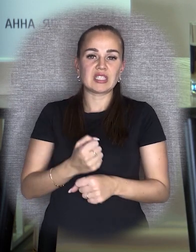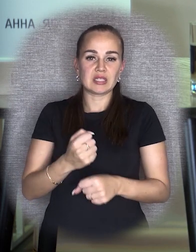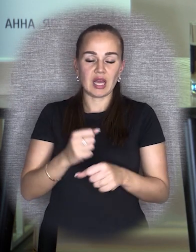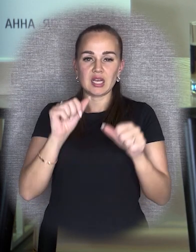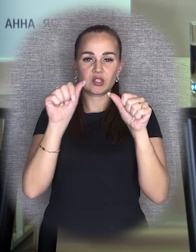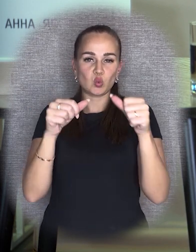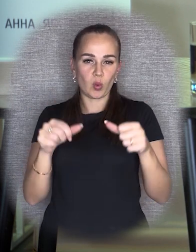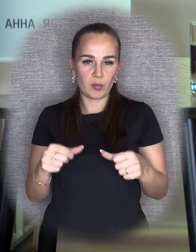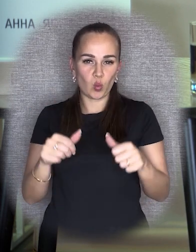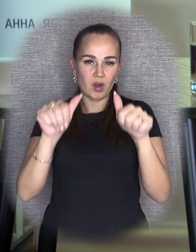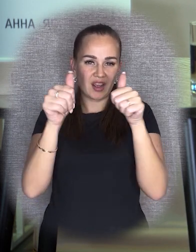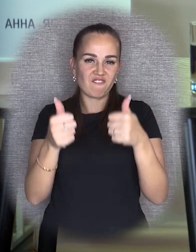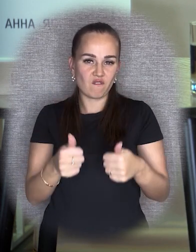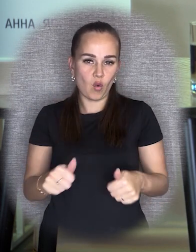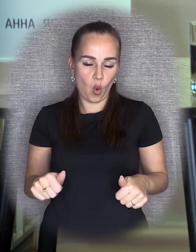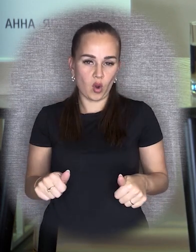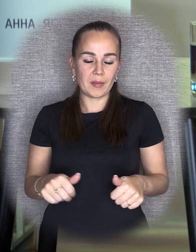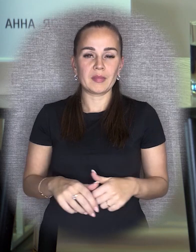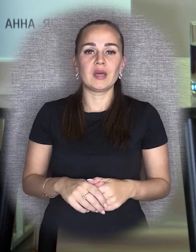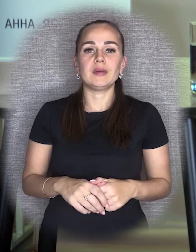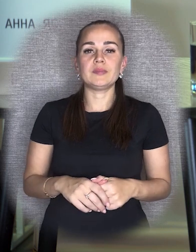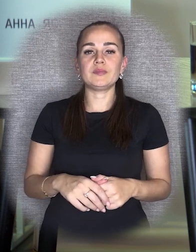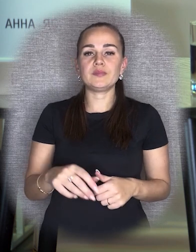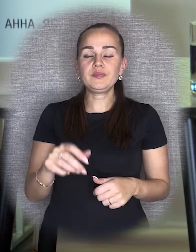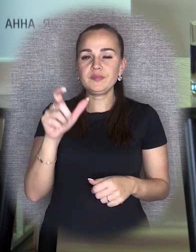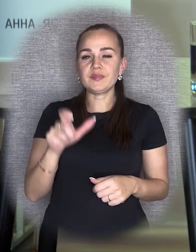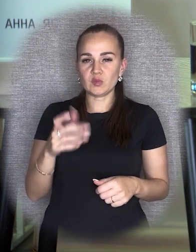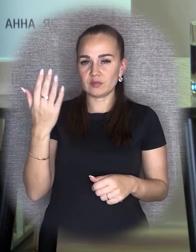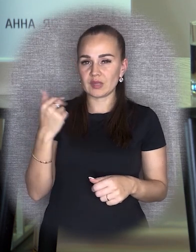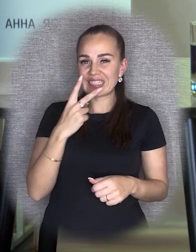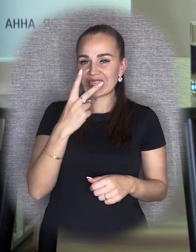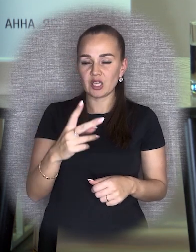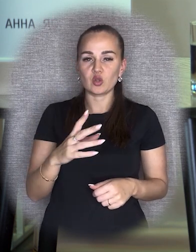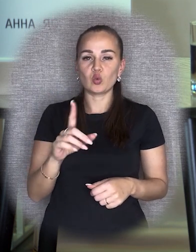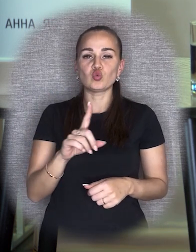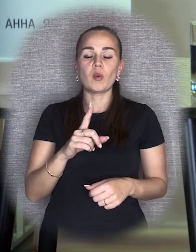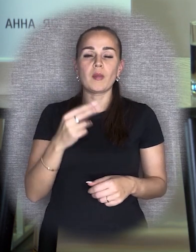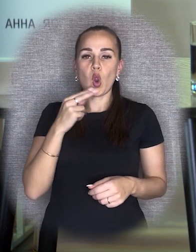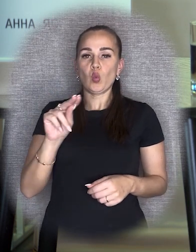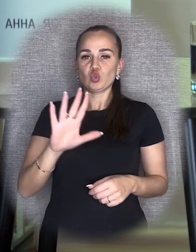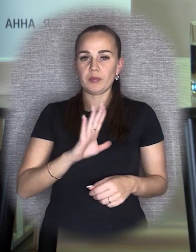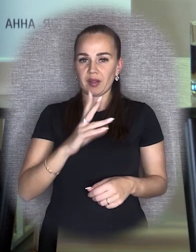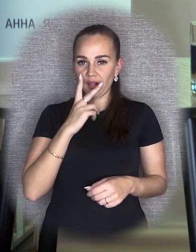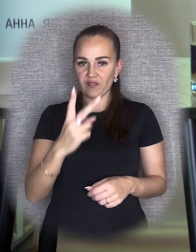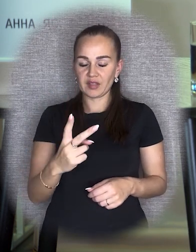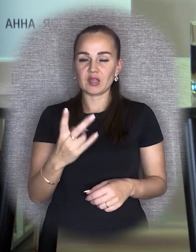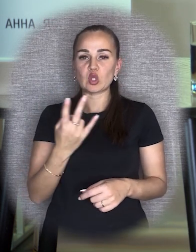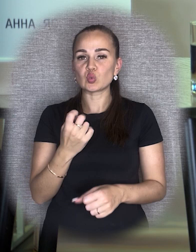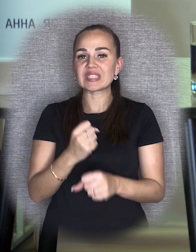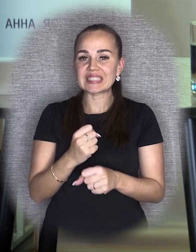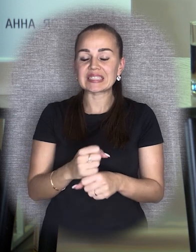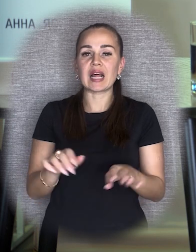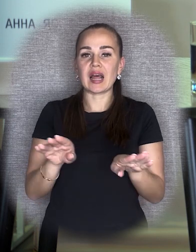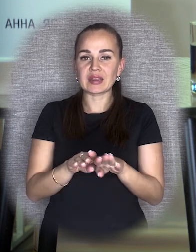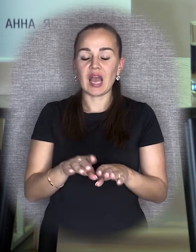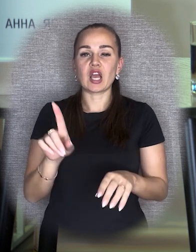форм зрителю были лучше видны, сделать так, чтобы